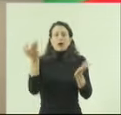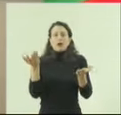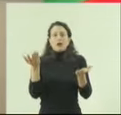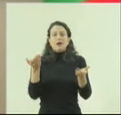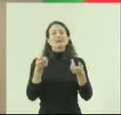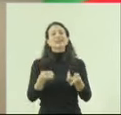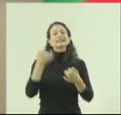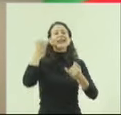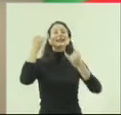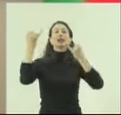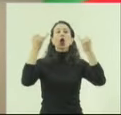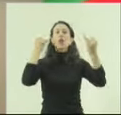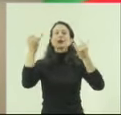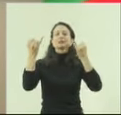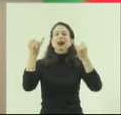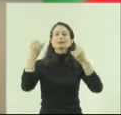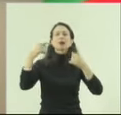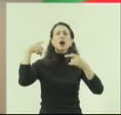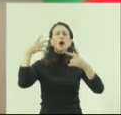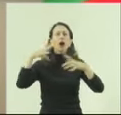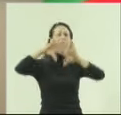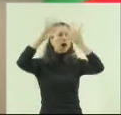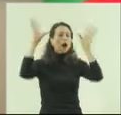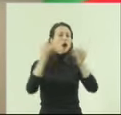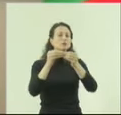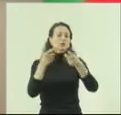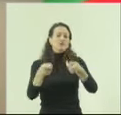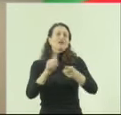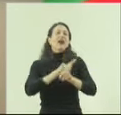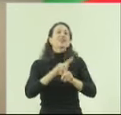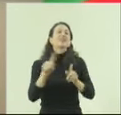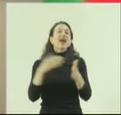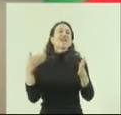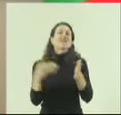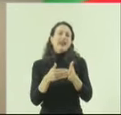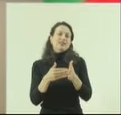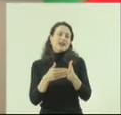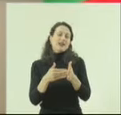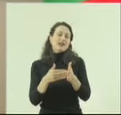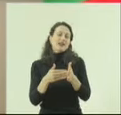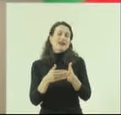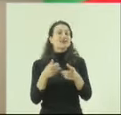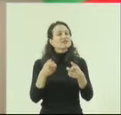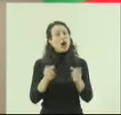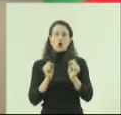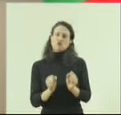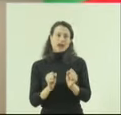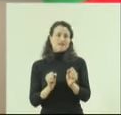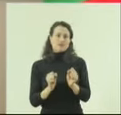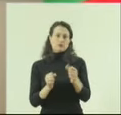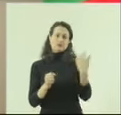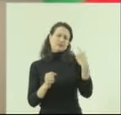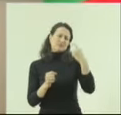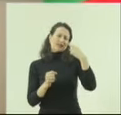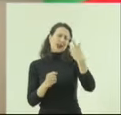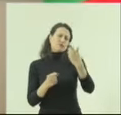идеологизация на политиката и на економиката не бих казал, че е вредна. Тя е отчаквана, но всичко трябва да има някакви разумни граници,